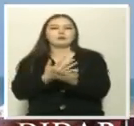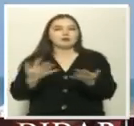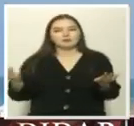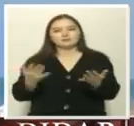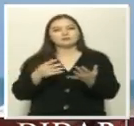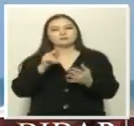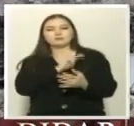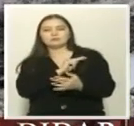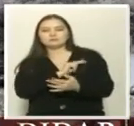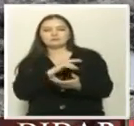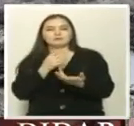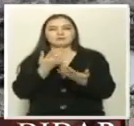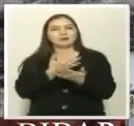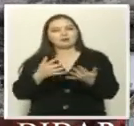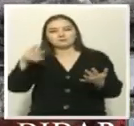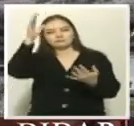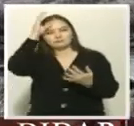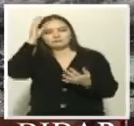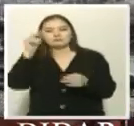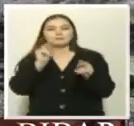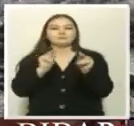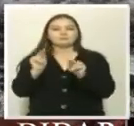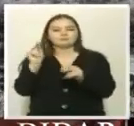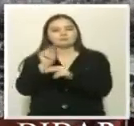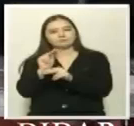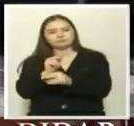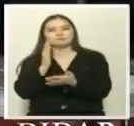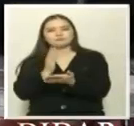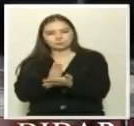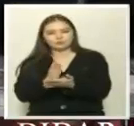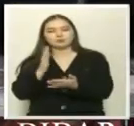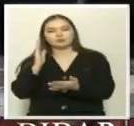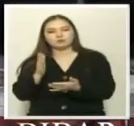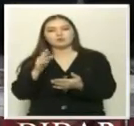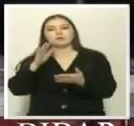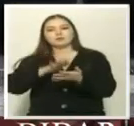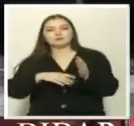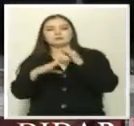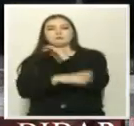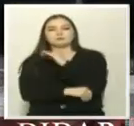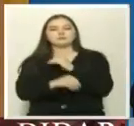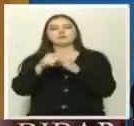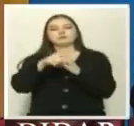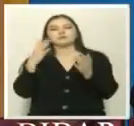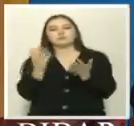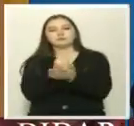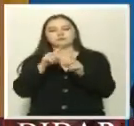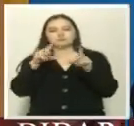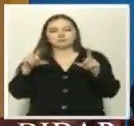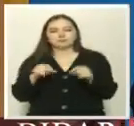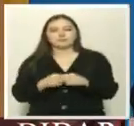выдавать небольшой кредит на пять лет для открытия своего дела максимальная сумма кредита составляет 5 миллионов тенге